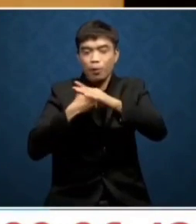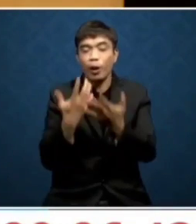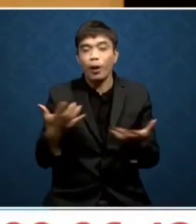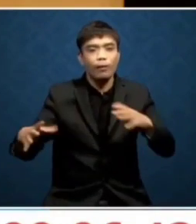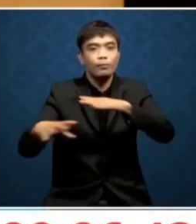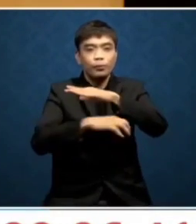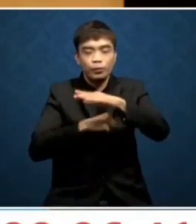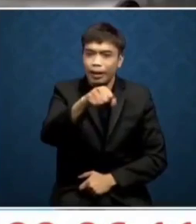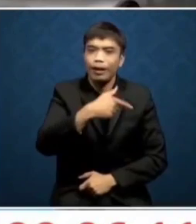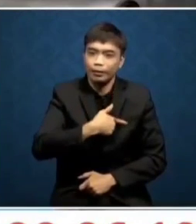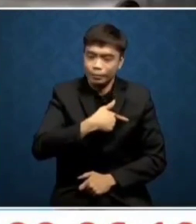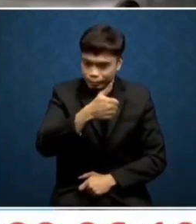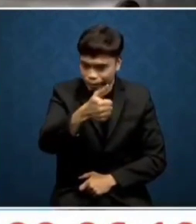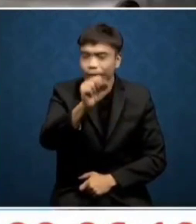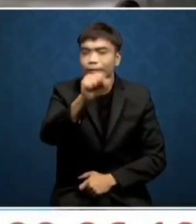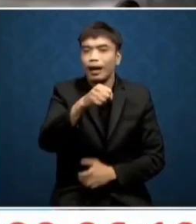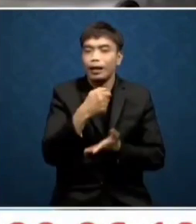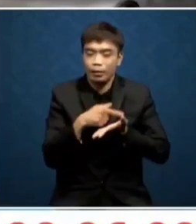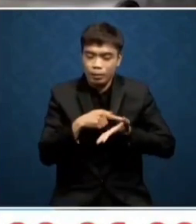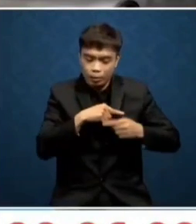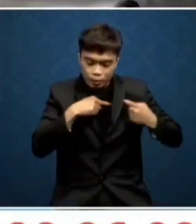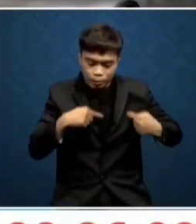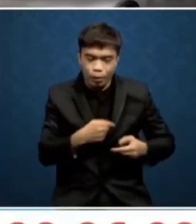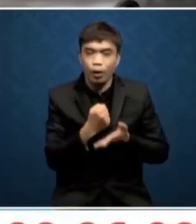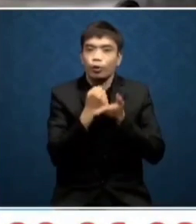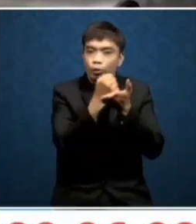ensuite